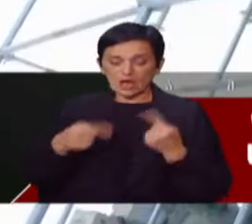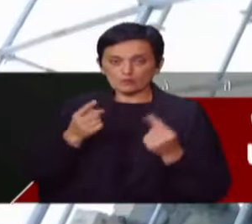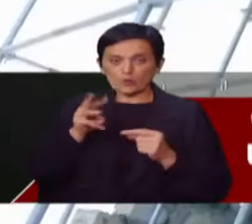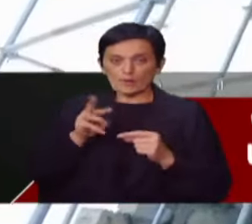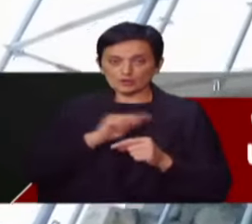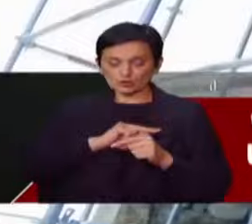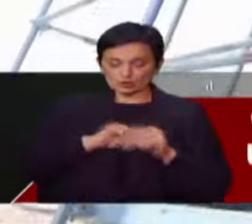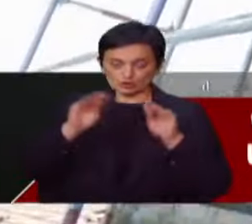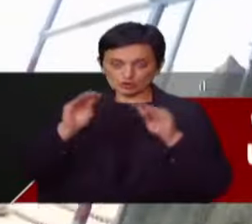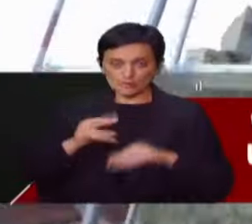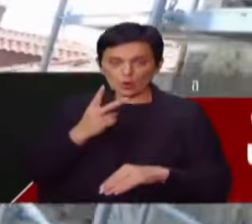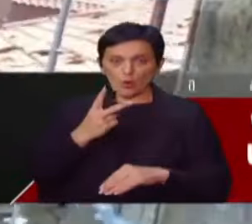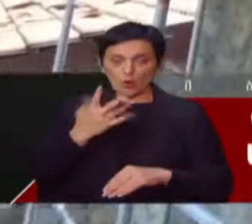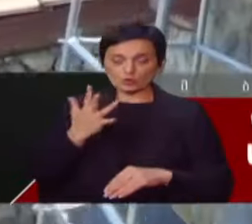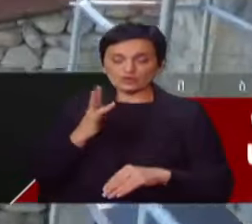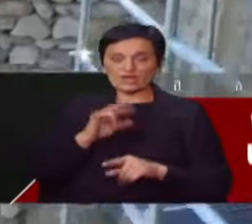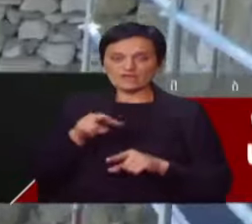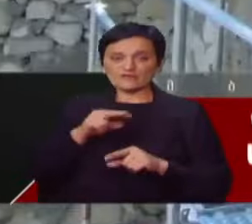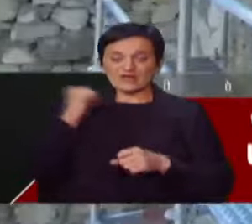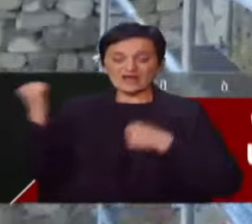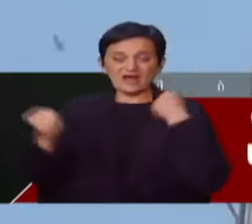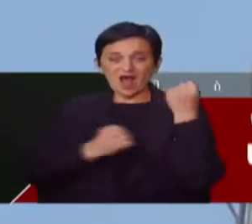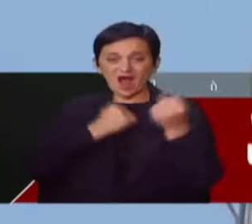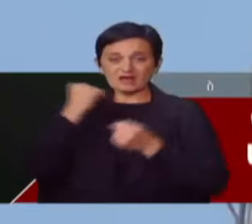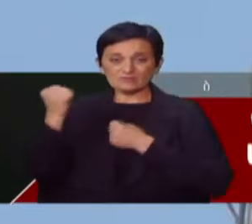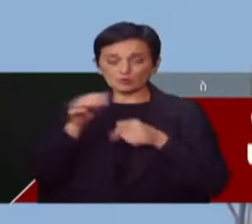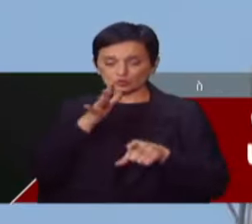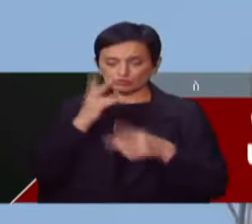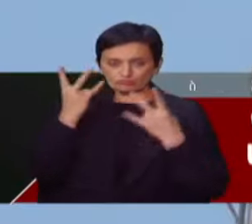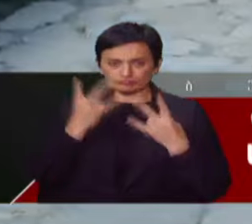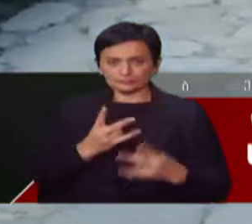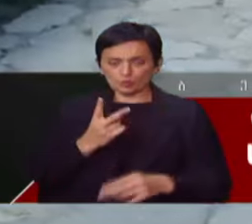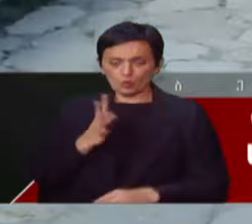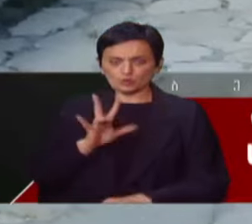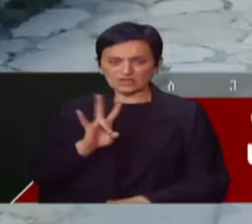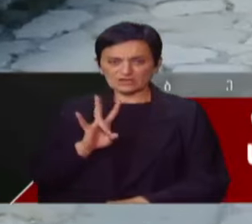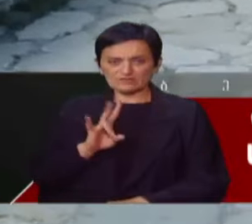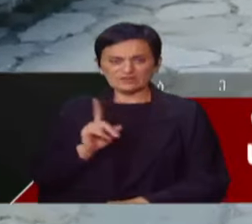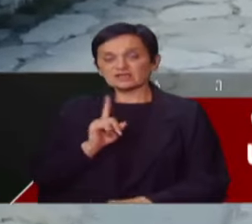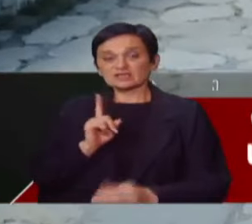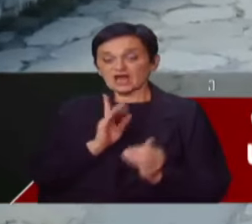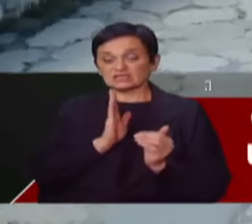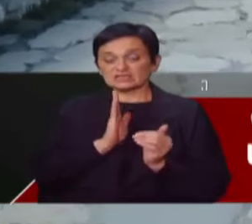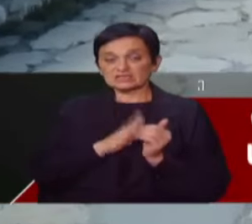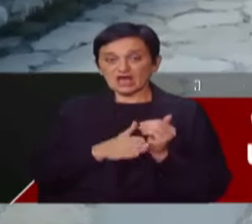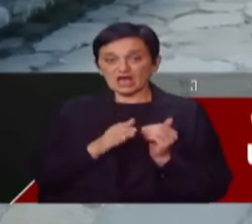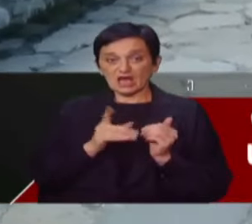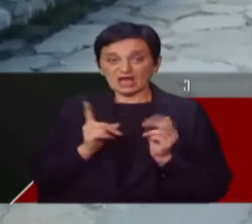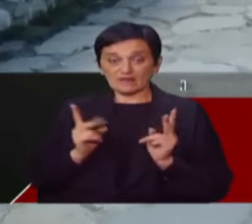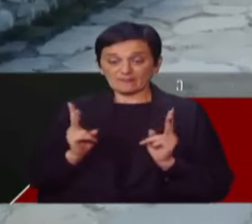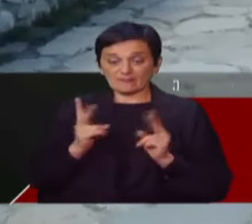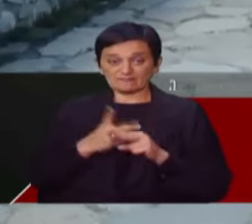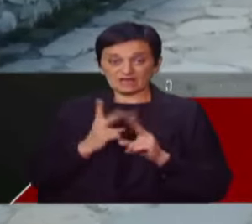მეთოდოლოგიის შემუშავება და ძალი 25 ივნის ქარბორბალამ დააზიანა. იმის შემდეგ, რაც დასრულდა ხარაჩოს